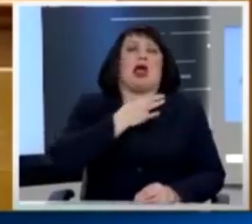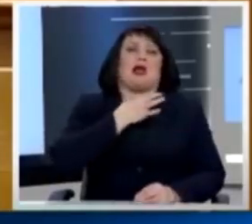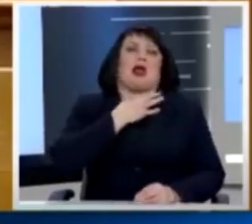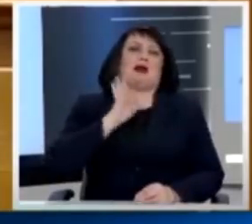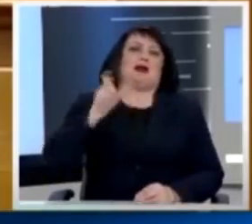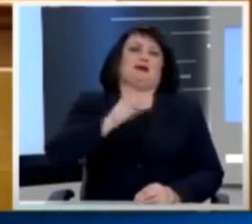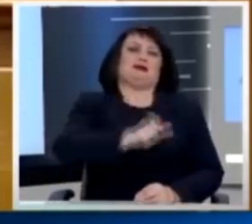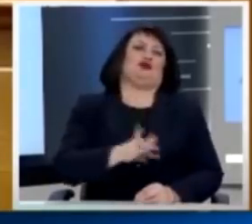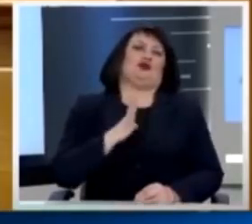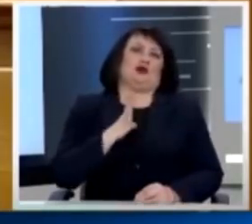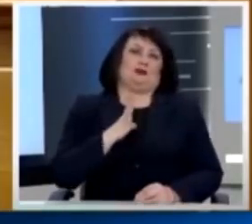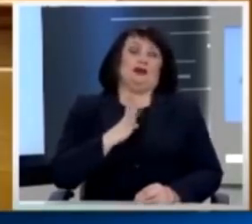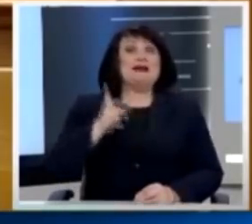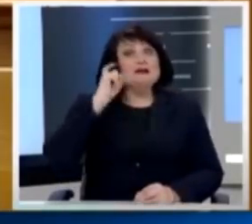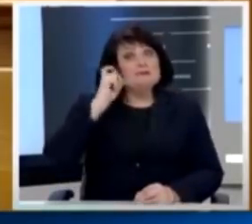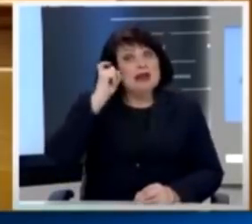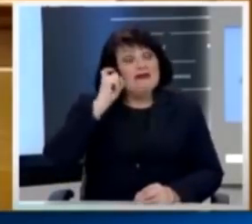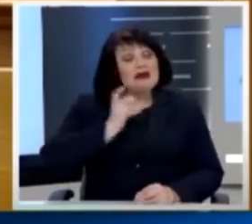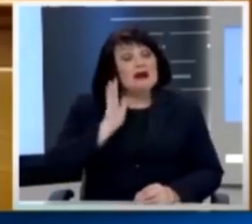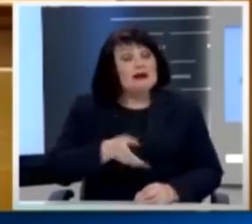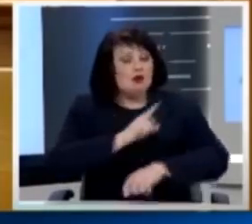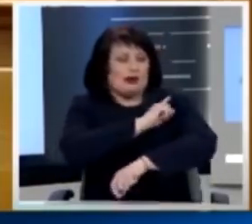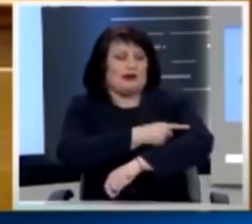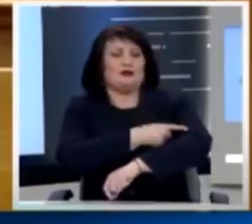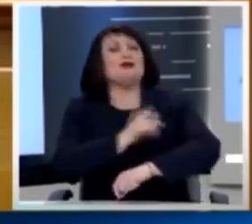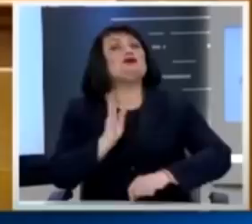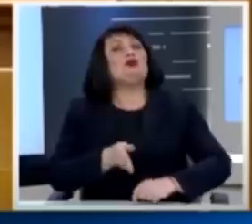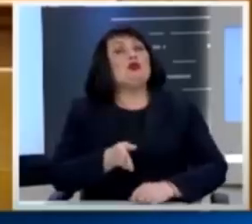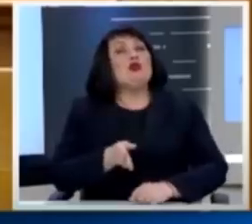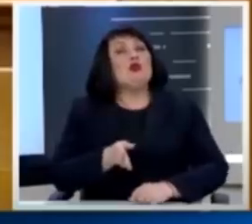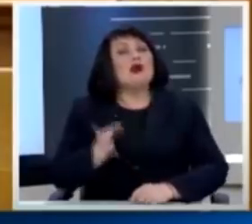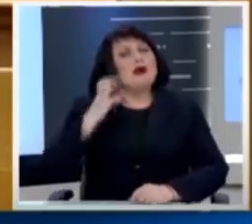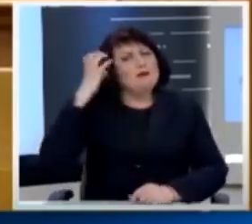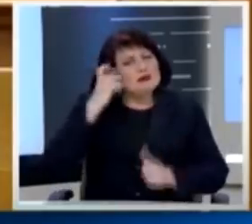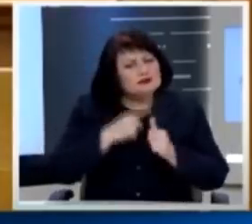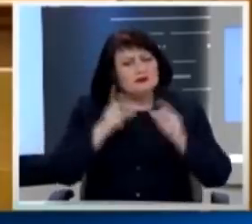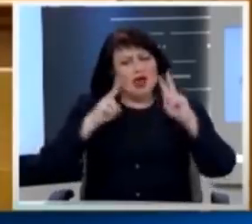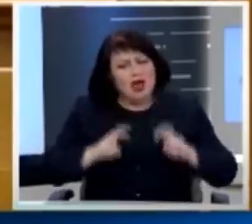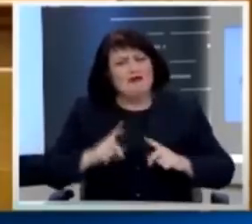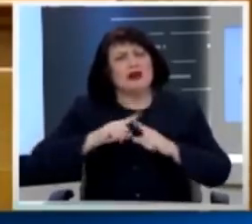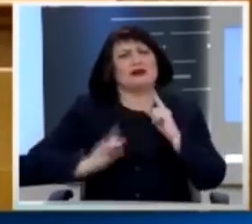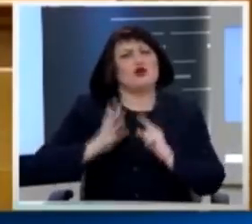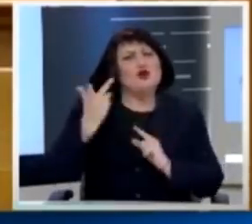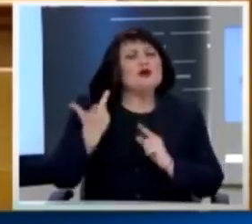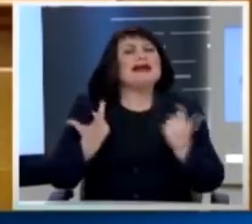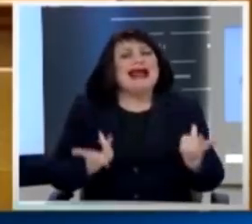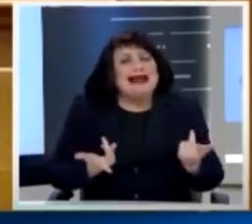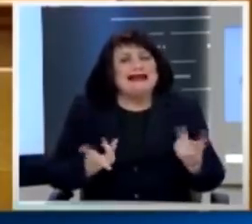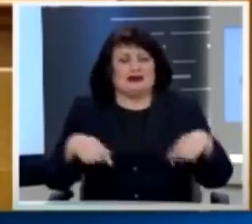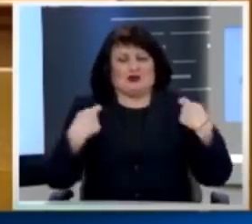γιατί παίρνει υπόψη τις δυνατότητες που παρέχει η ίδια η επιστήμη, η έρευνα, η τεχνολογία,